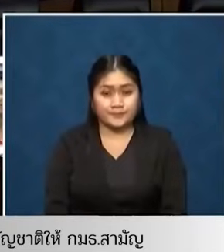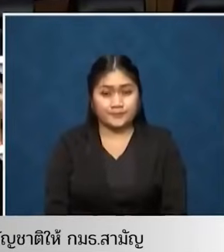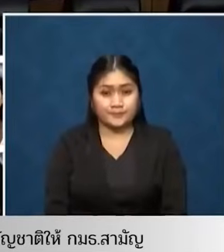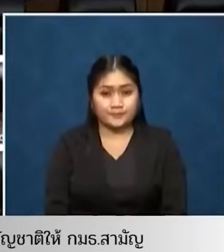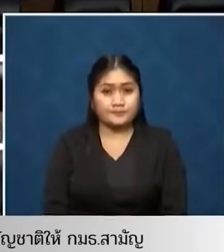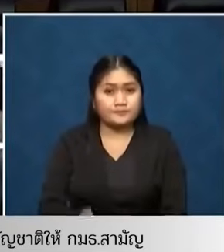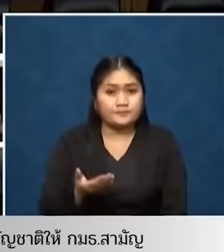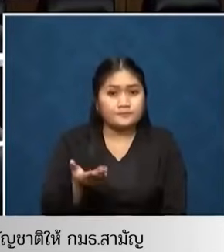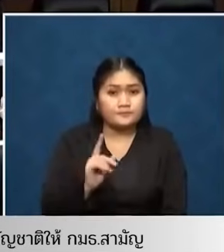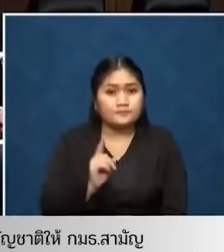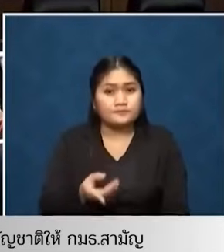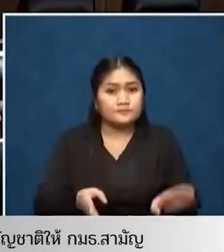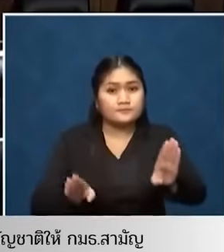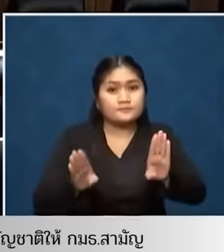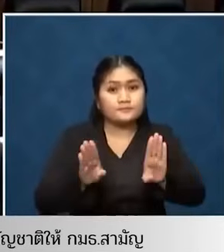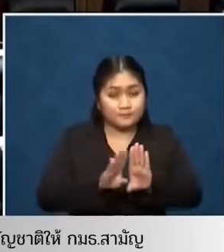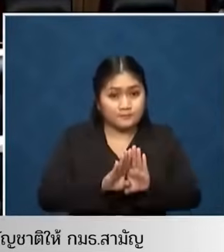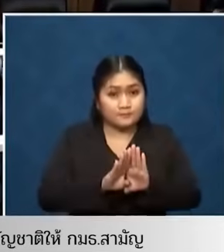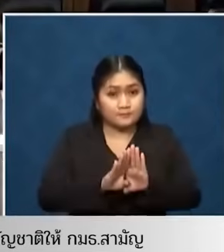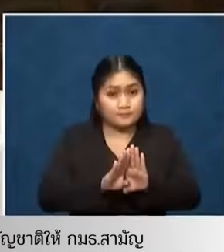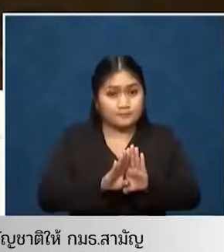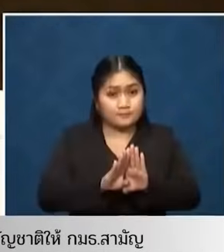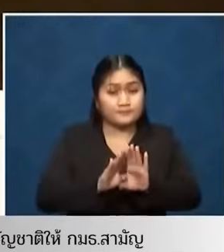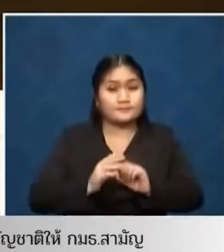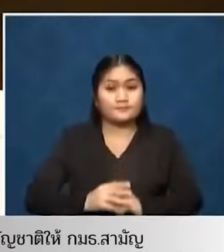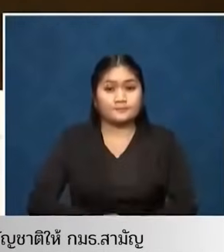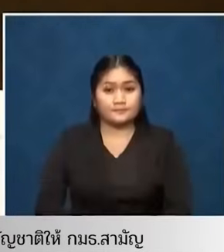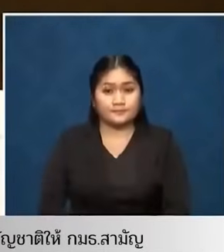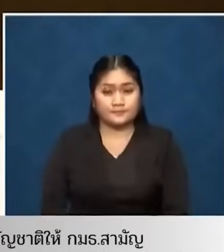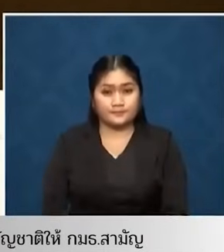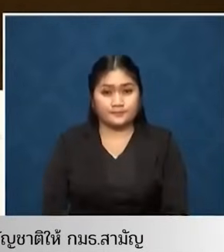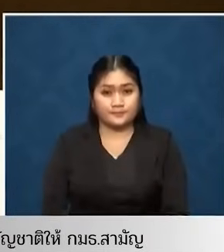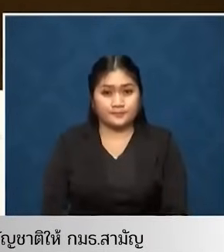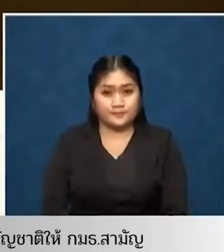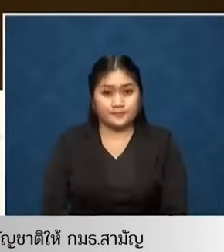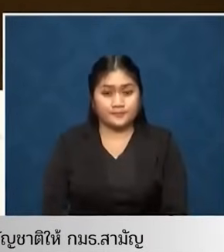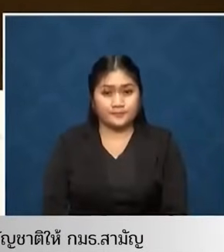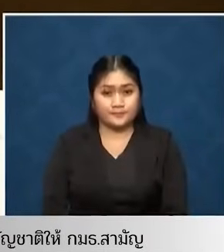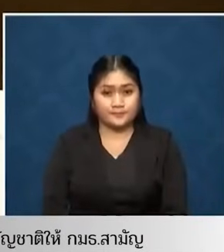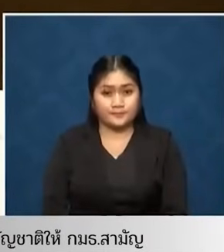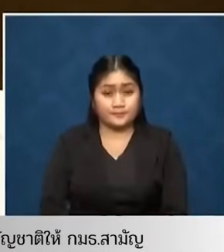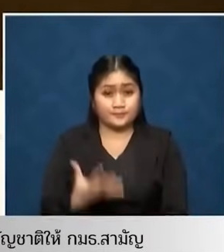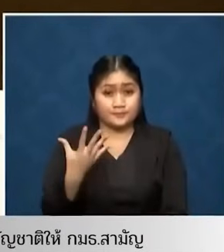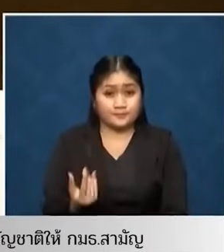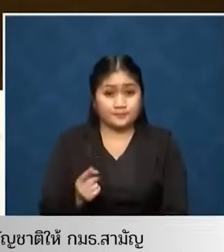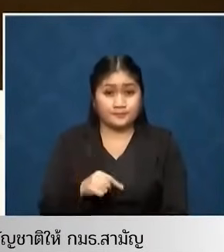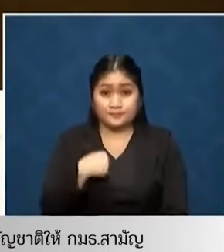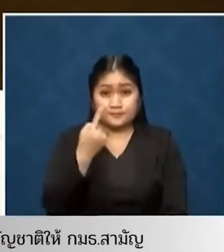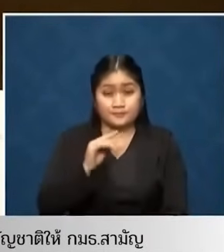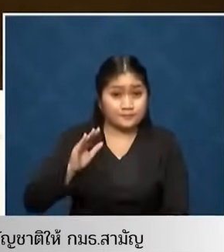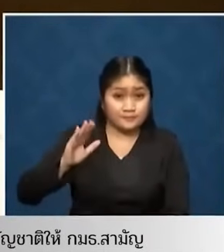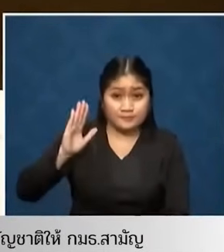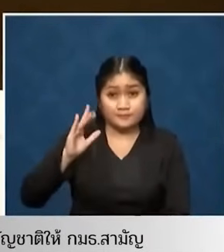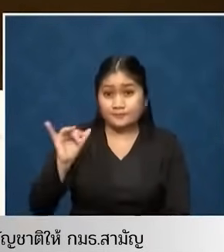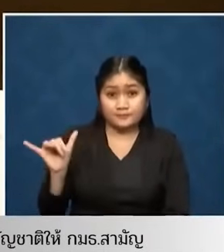ผมขอปิดการแสดงตนไว้ก่อนนะครับหรือผู้ยังไม่แสดงตนก็แ